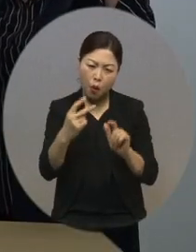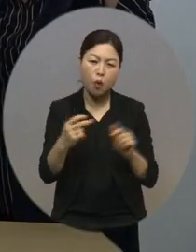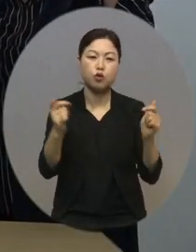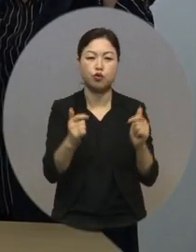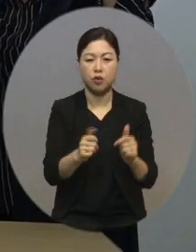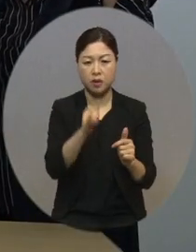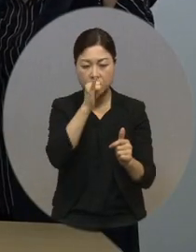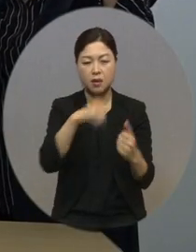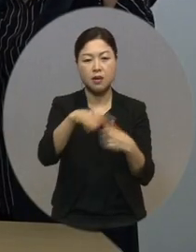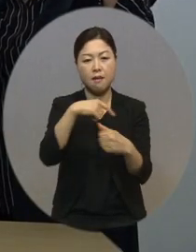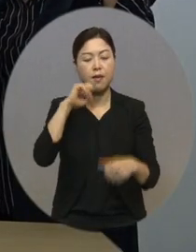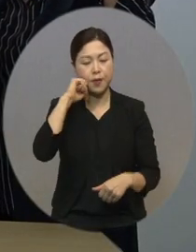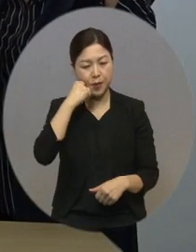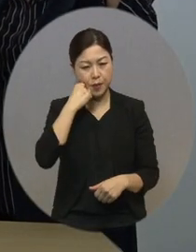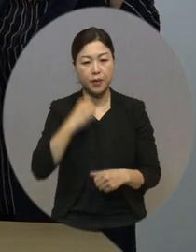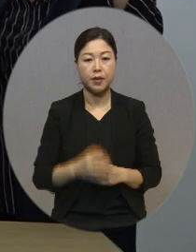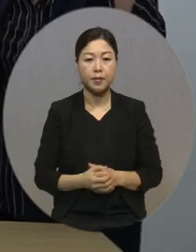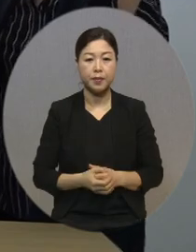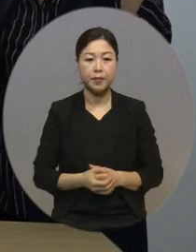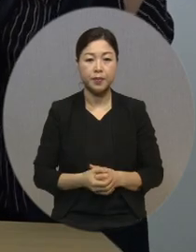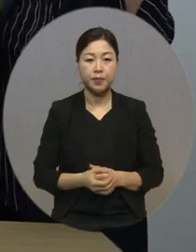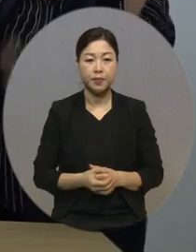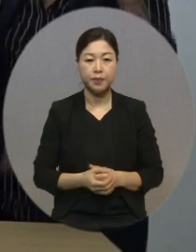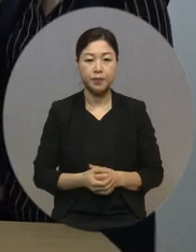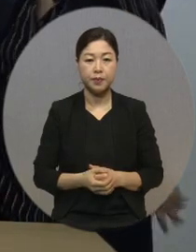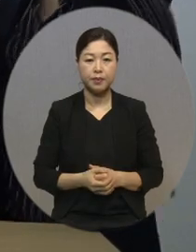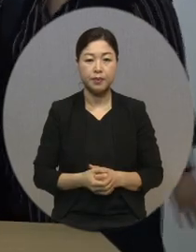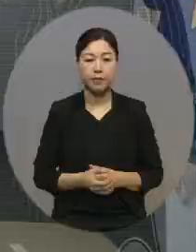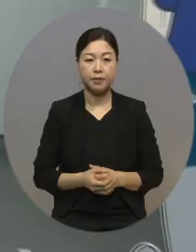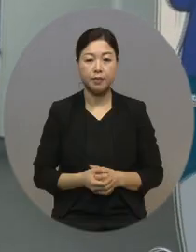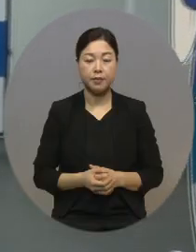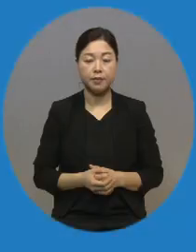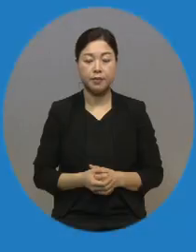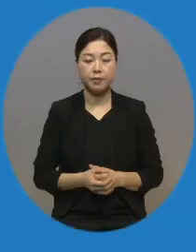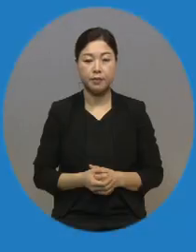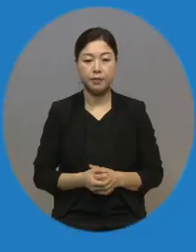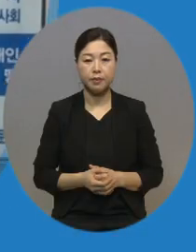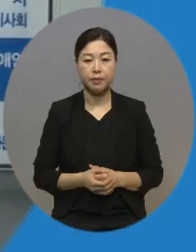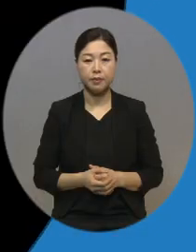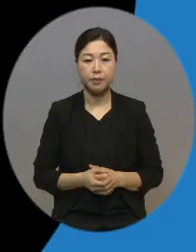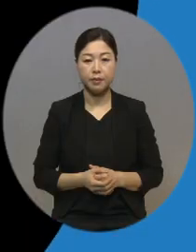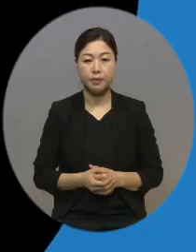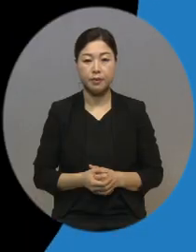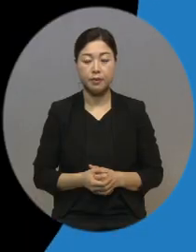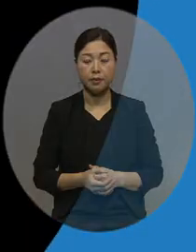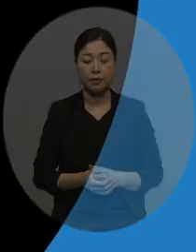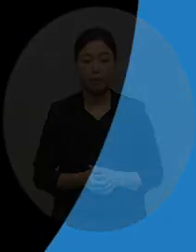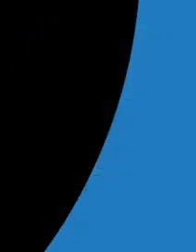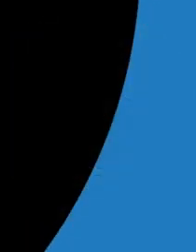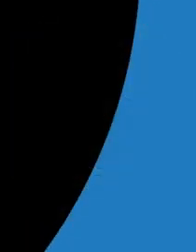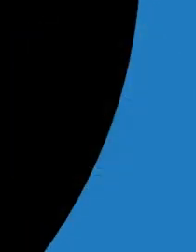더 어려워진 것이 현실입니다. 복지TV 경기방송 정우선입니다.